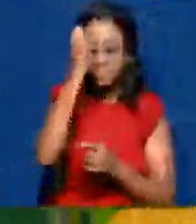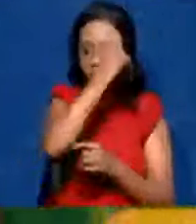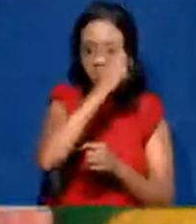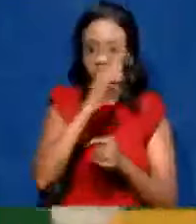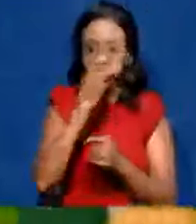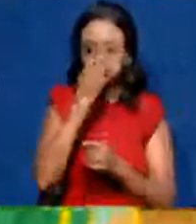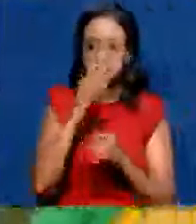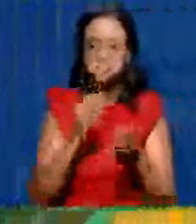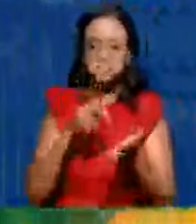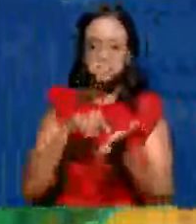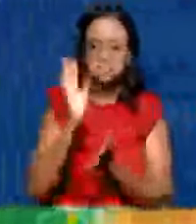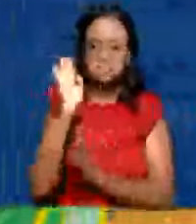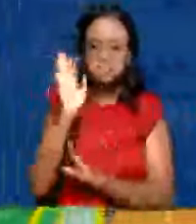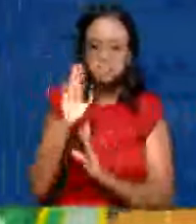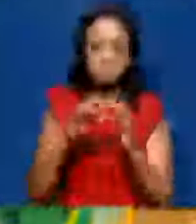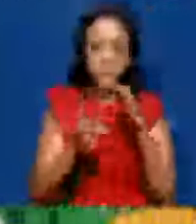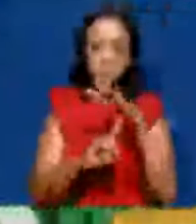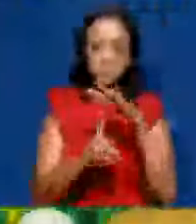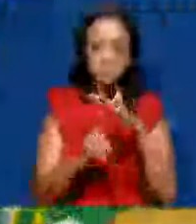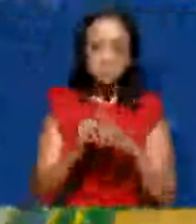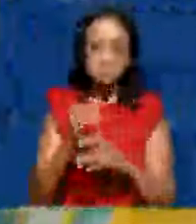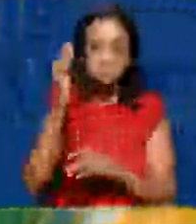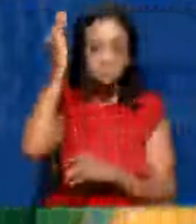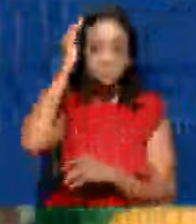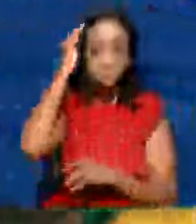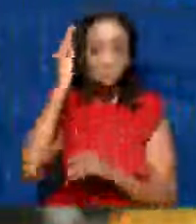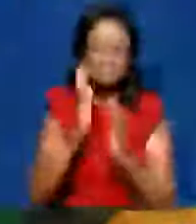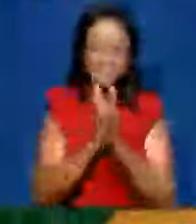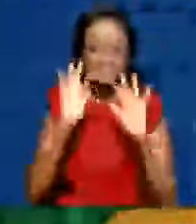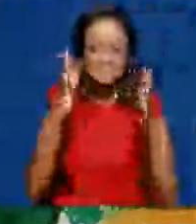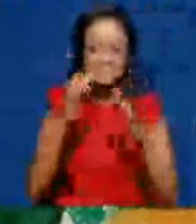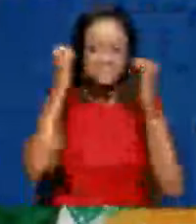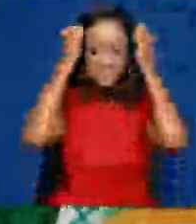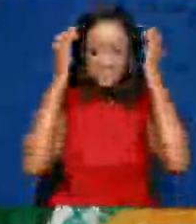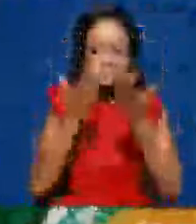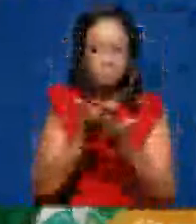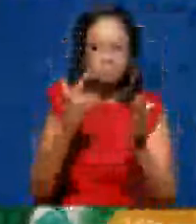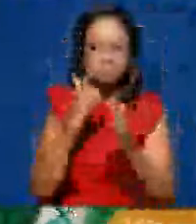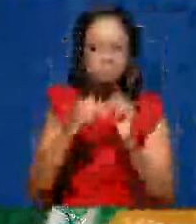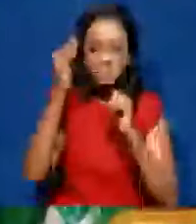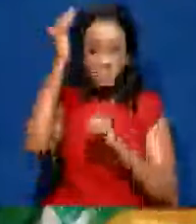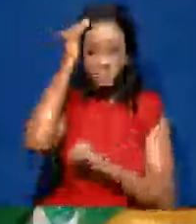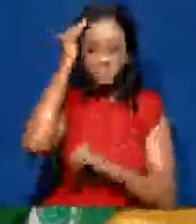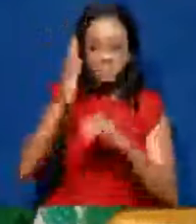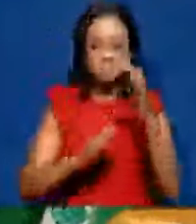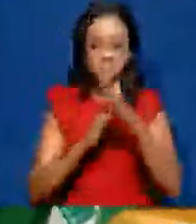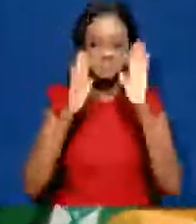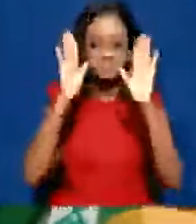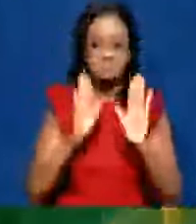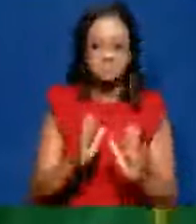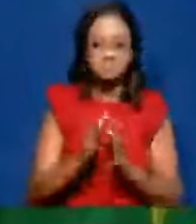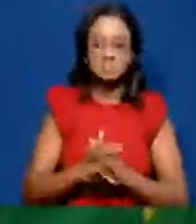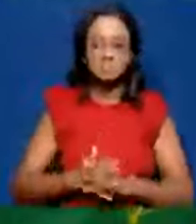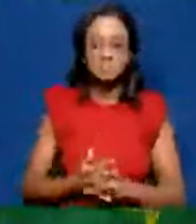kupitia hotuba iliyosomwa na waziri wa Elimu Ezekiel Machogu aliwapongeza wanafunzi hao akitaja elimu kama nguzo ya maisha. Na kulingana na